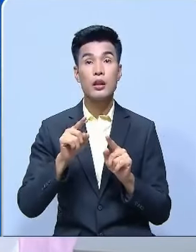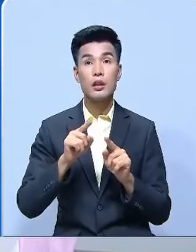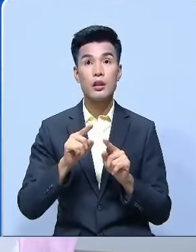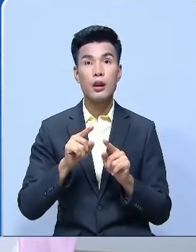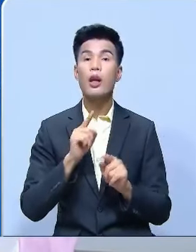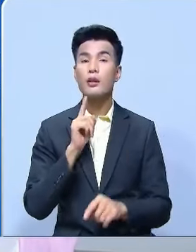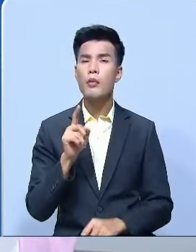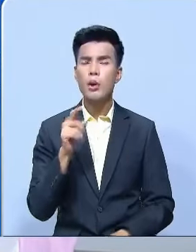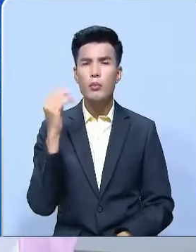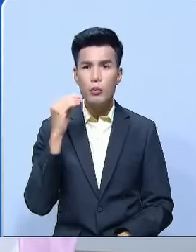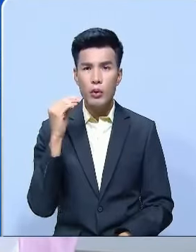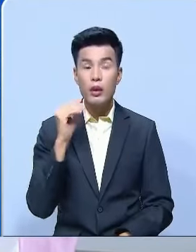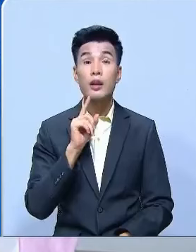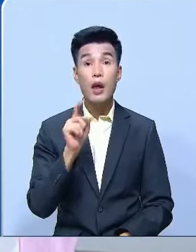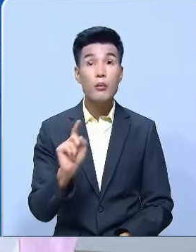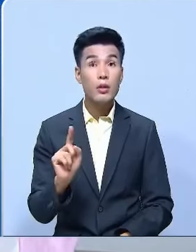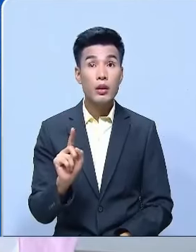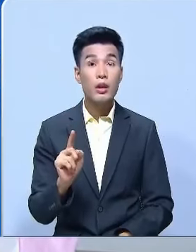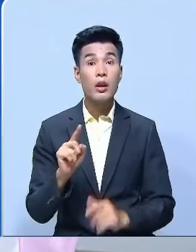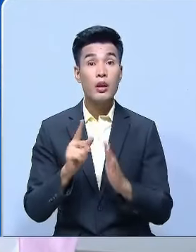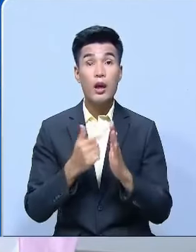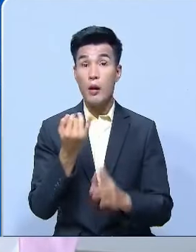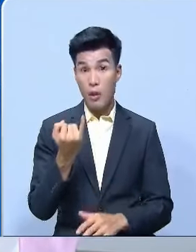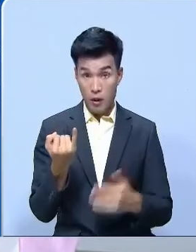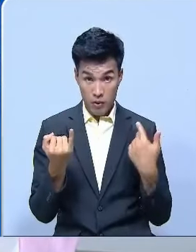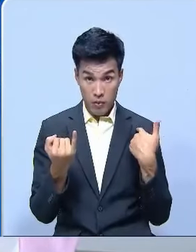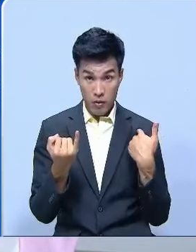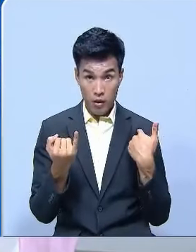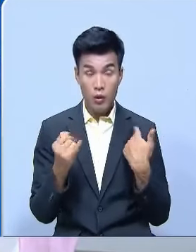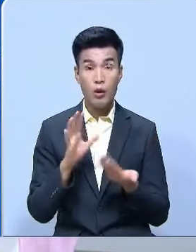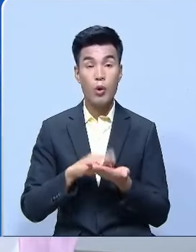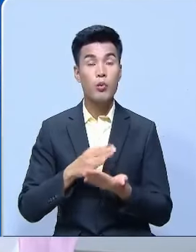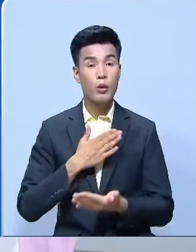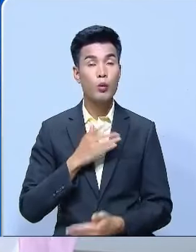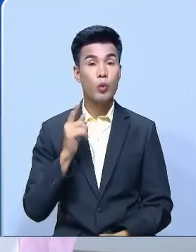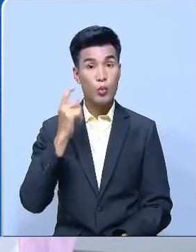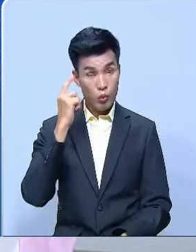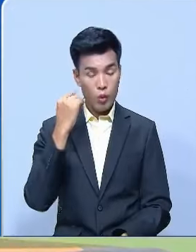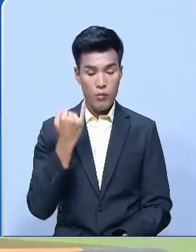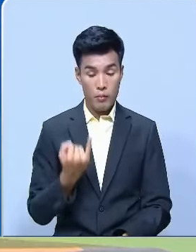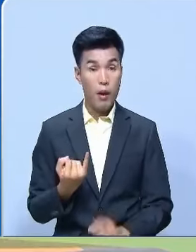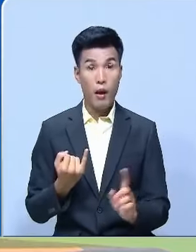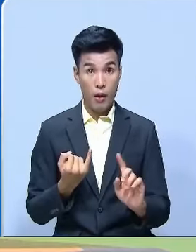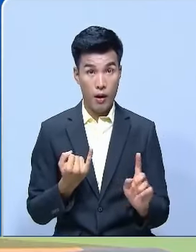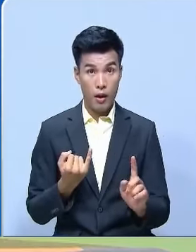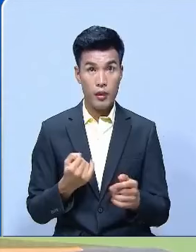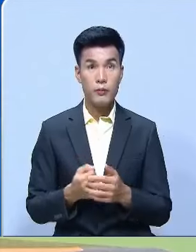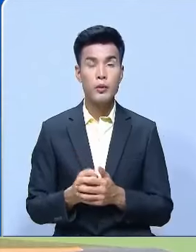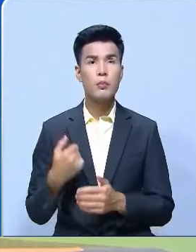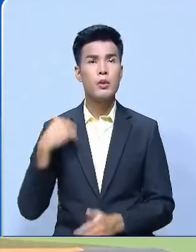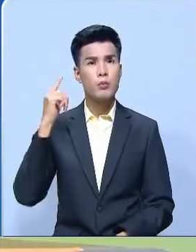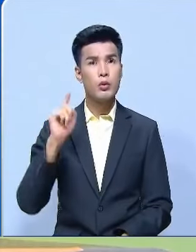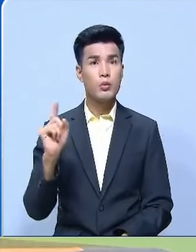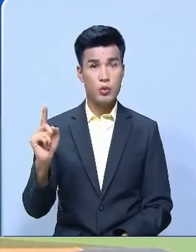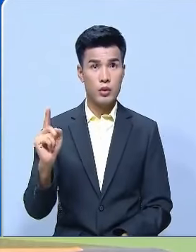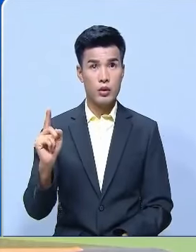ยจะถามมักจะถามเราอยู่ประโยคนึงค่ะพี่ว่าแพ้ยาอะไรหรือเปล่าคะอย่างเงี้ยนี่เป็นข้อมูลส่วนตัวที่เราต้องรู้นะคะว่าเราแพ้ยาอะไรบ้างนะคะคือมีหญิงคนนึงคุณผู้ช